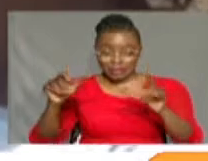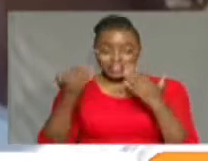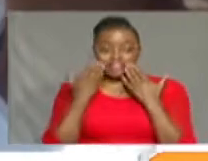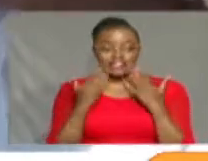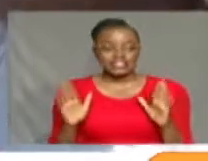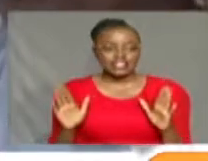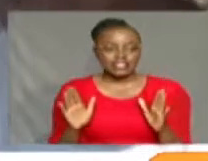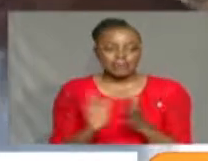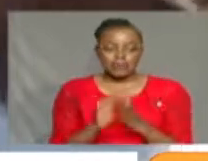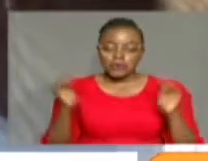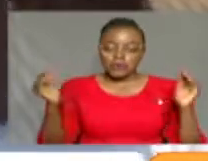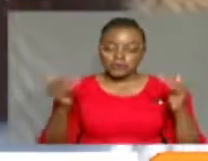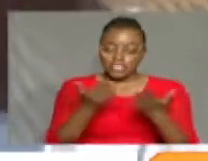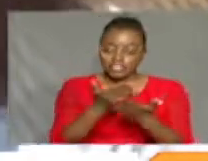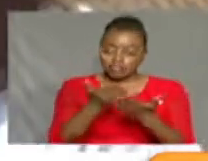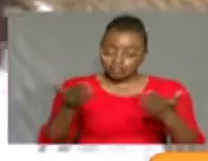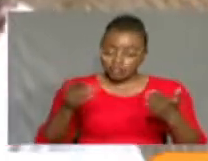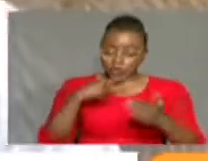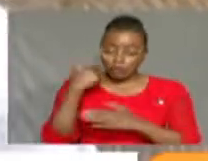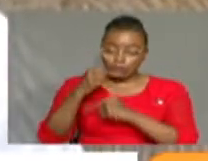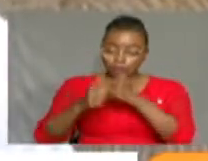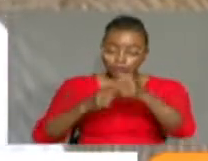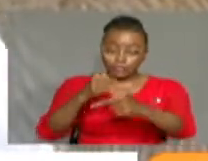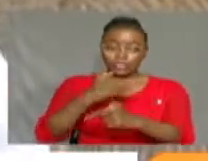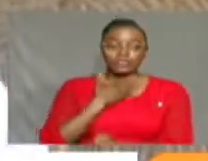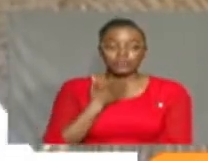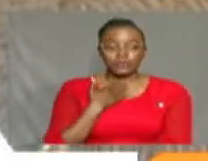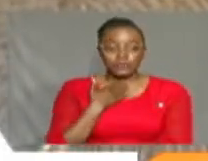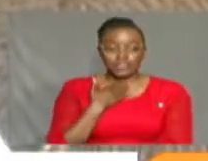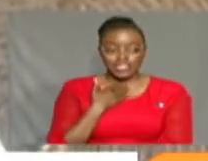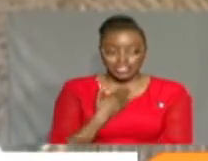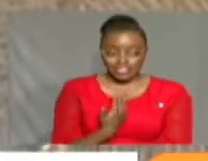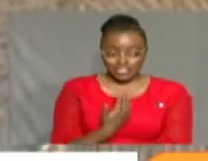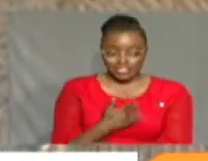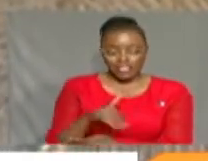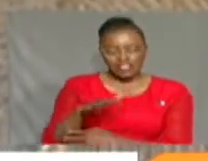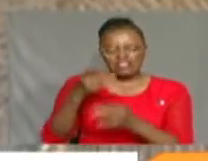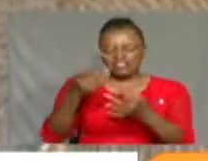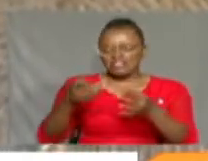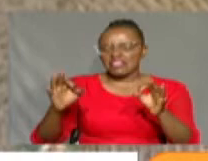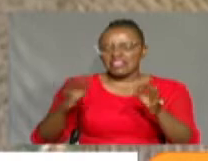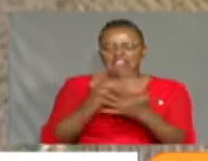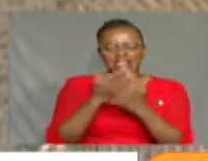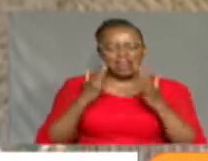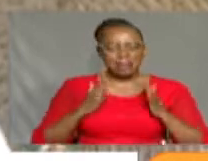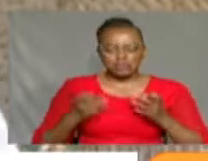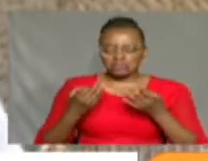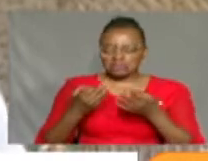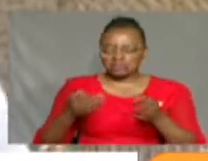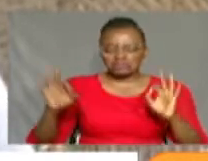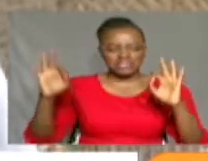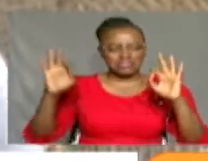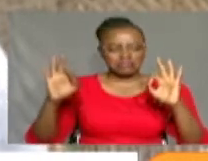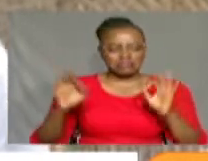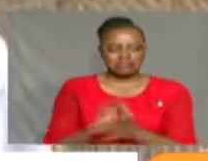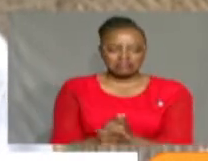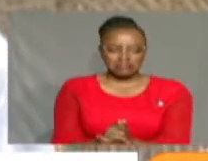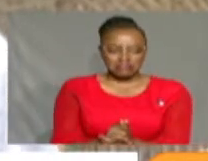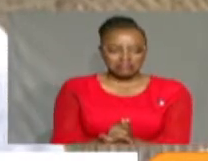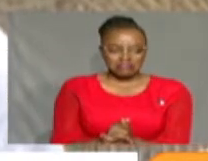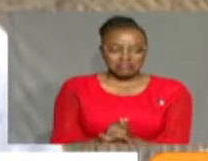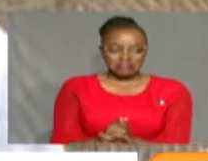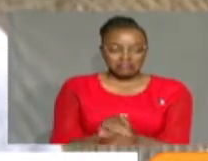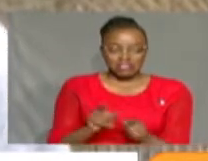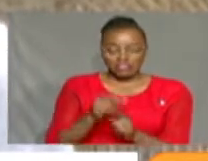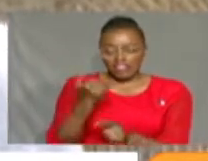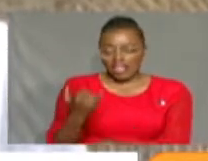ningependa kuwahimiza wengi wangependa kuendelea. The field is free for everyone, na kama